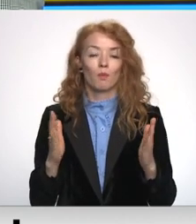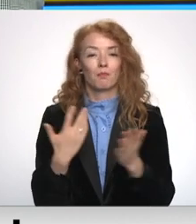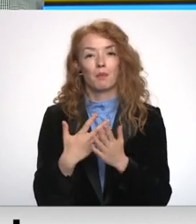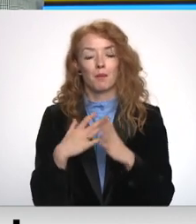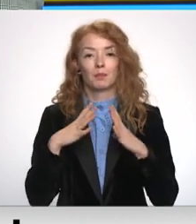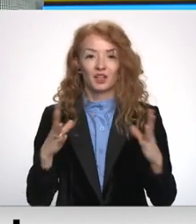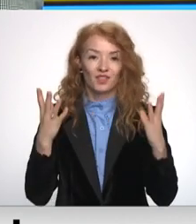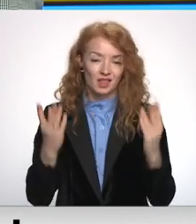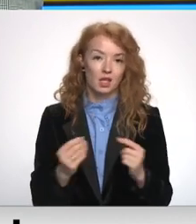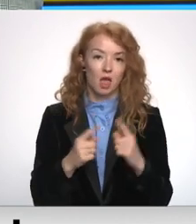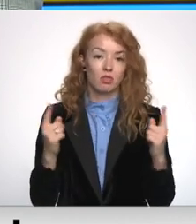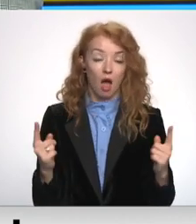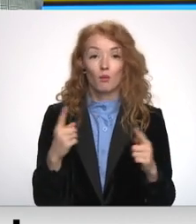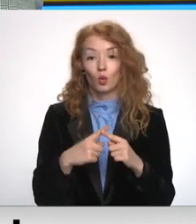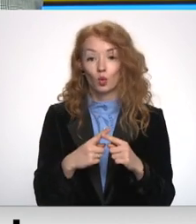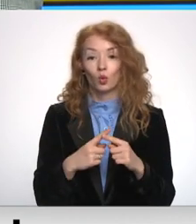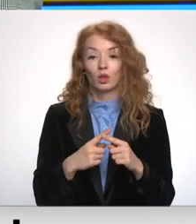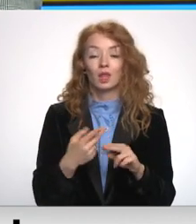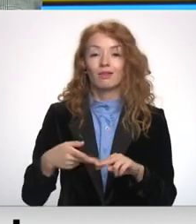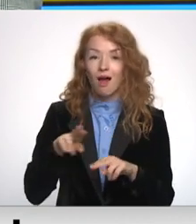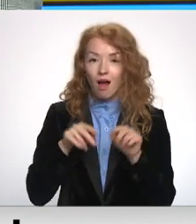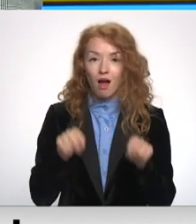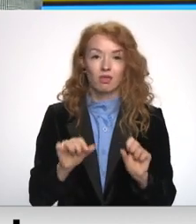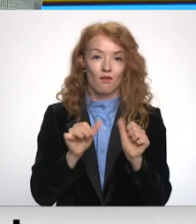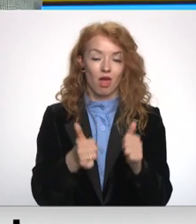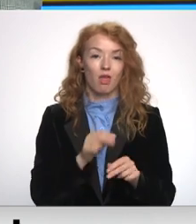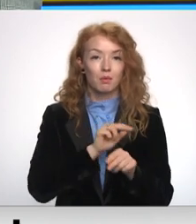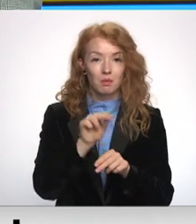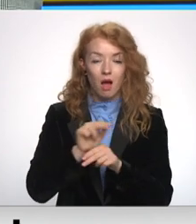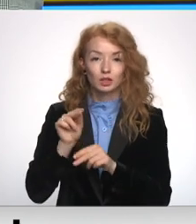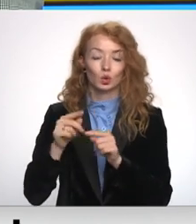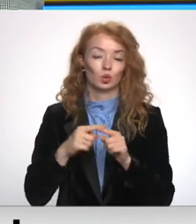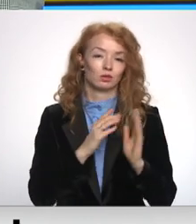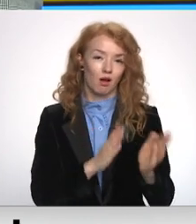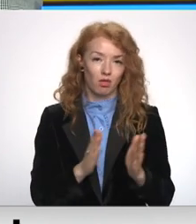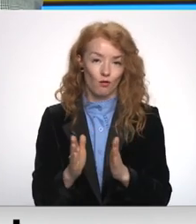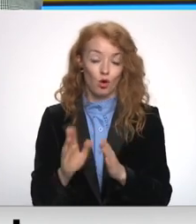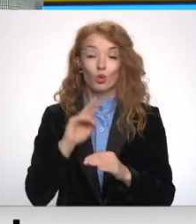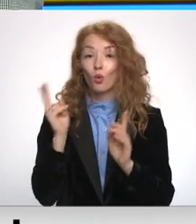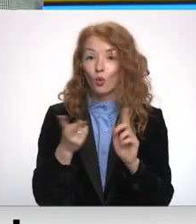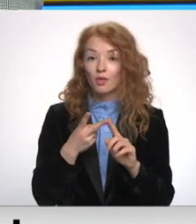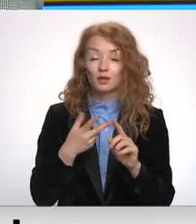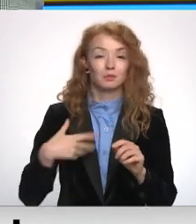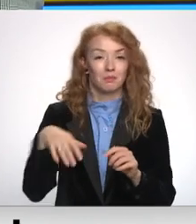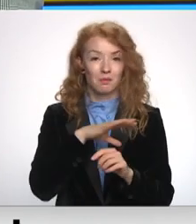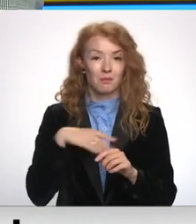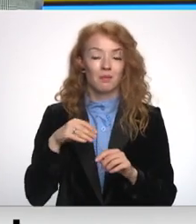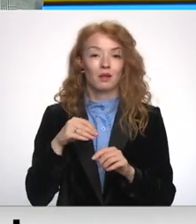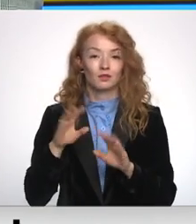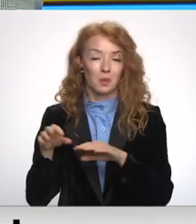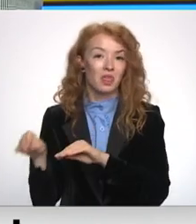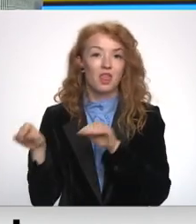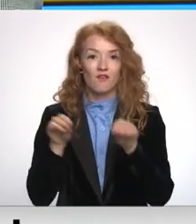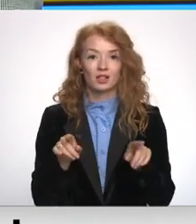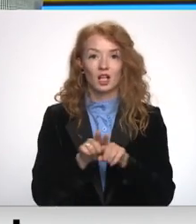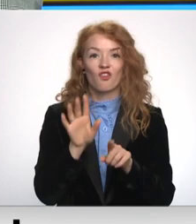brīvdienām un šajā gadījumā tādā veidā apmācīt un sagatavot. Otrs, mēs tiek ieviest arī